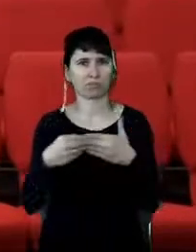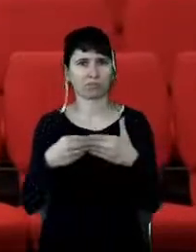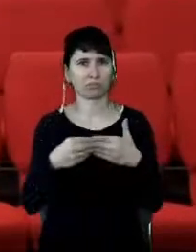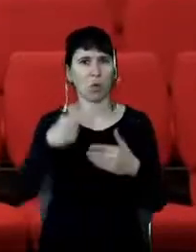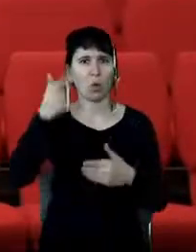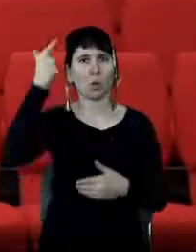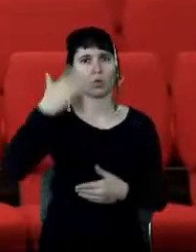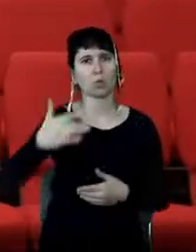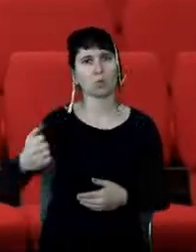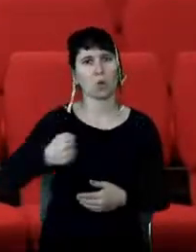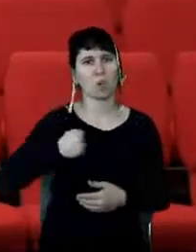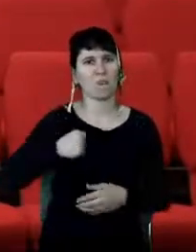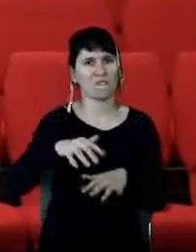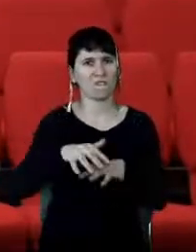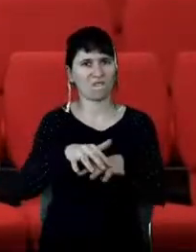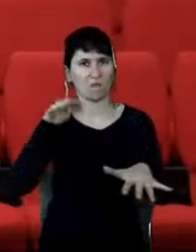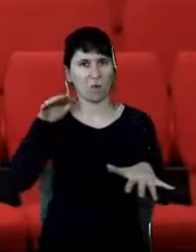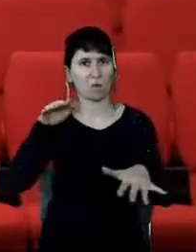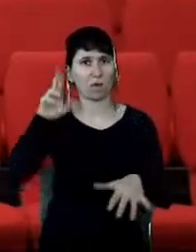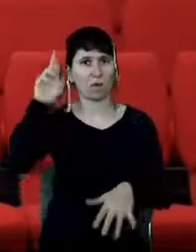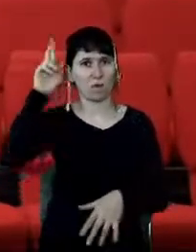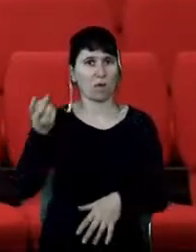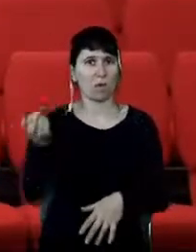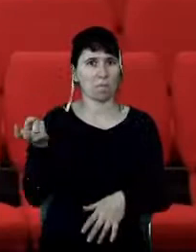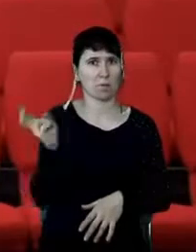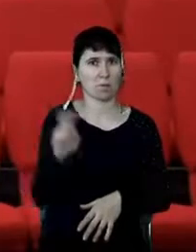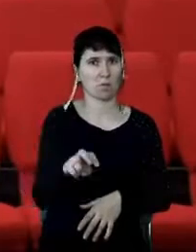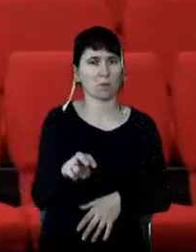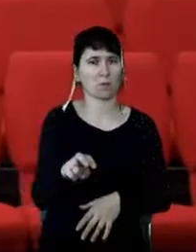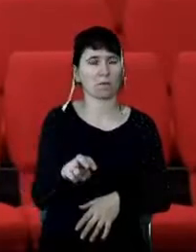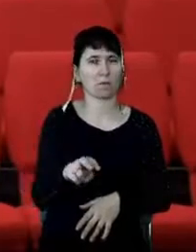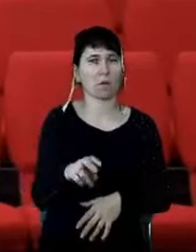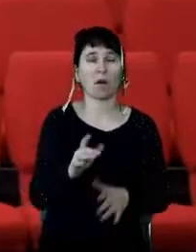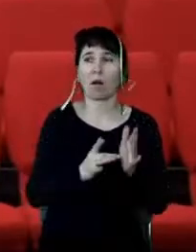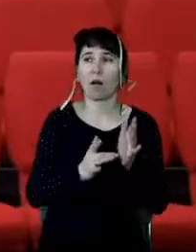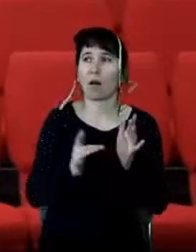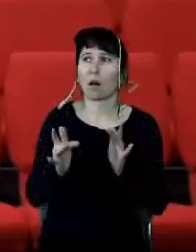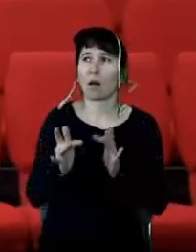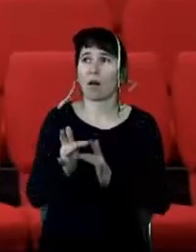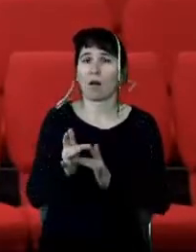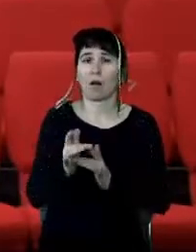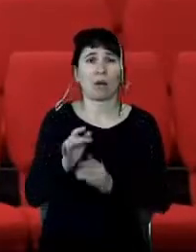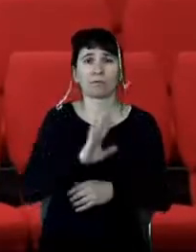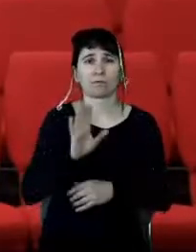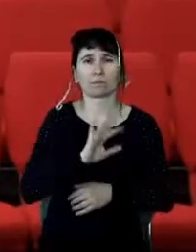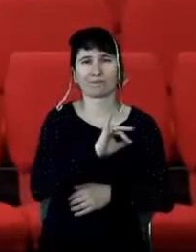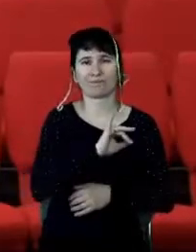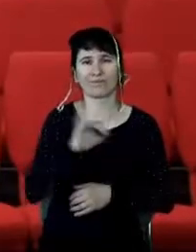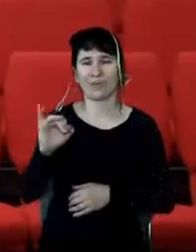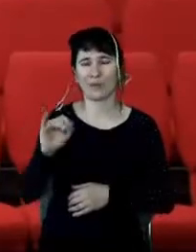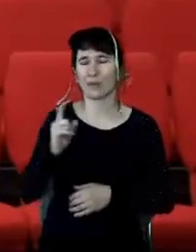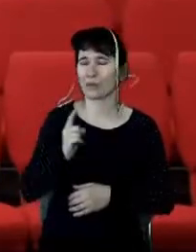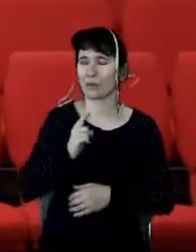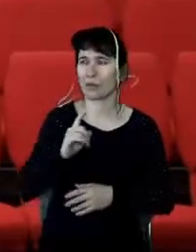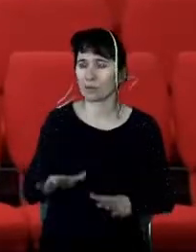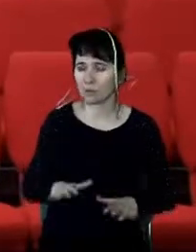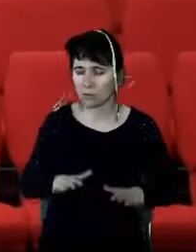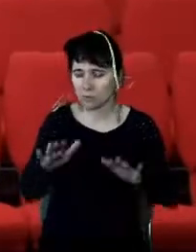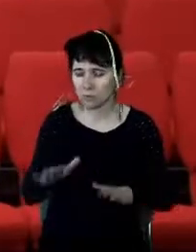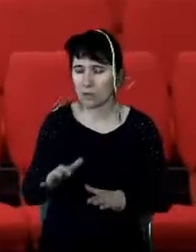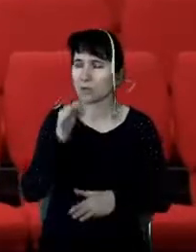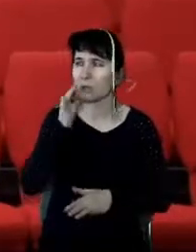полководець Господнього війська. Тепер я прийшов. Тож Ісус припав до лілиць до землі і сказав йому, володарю,